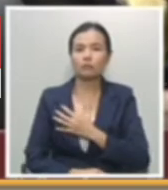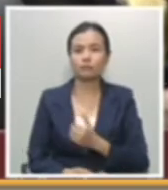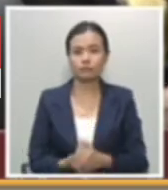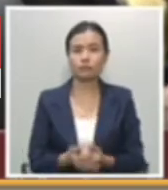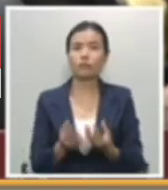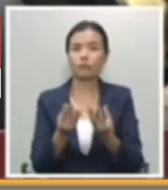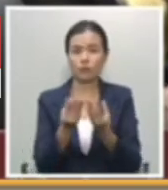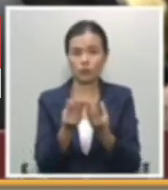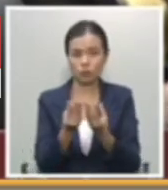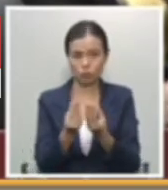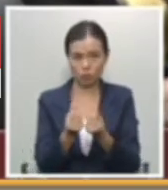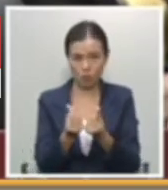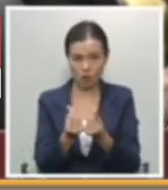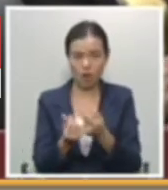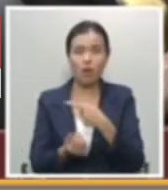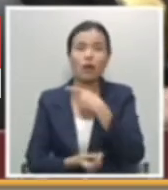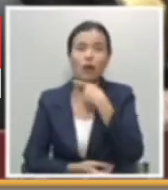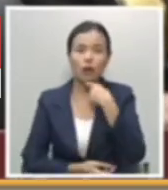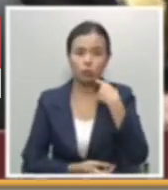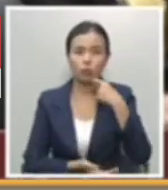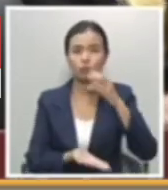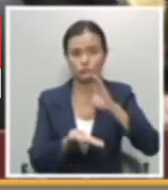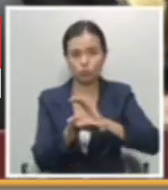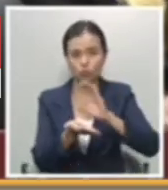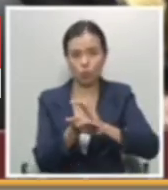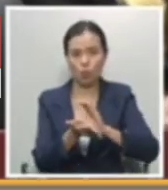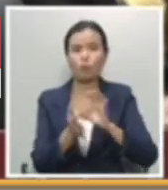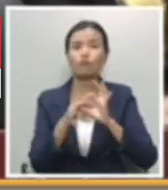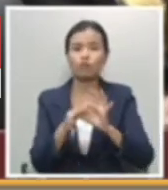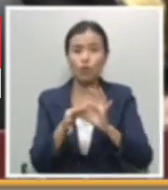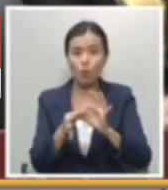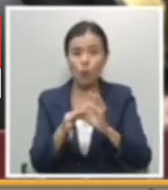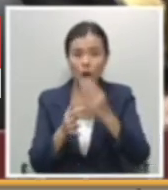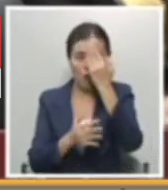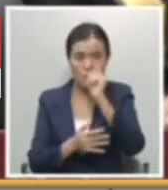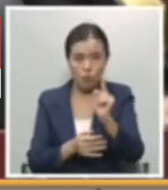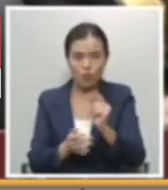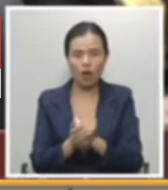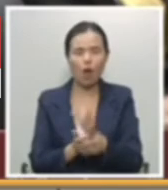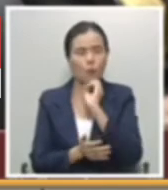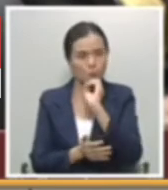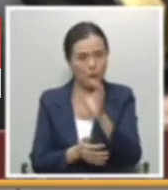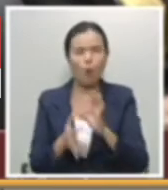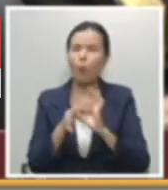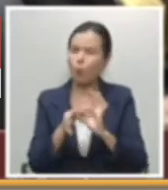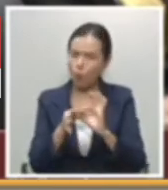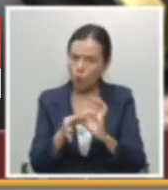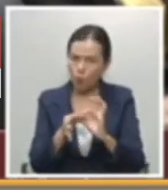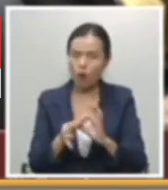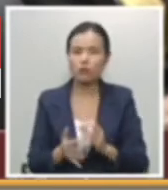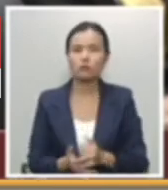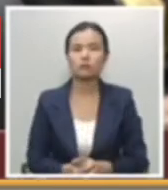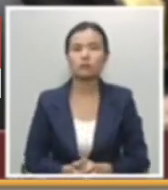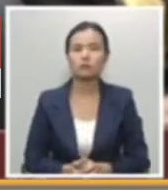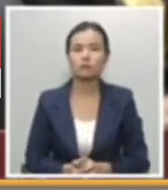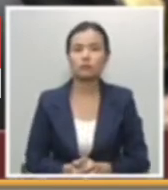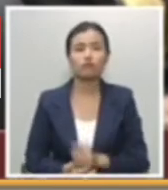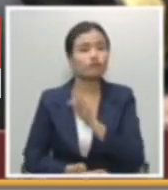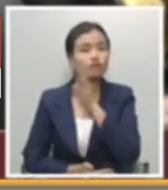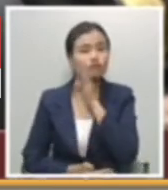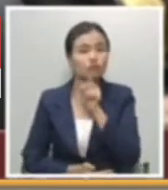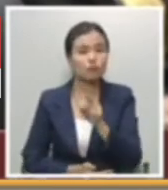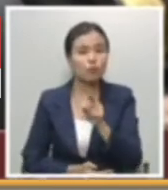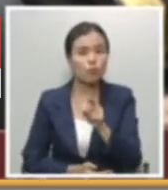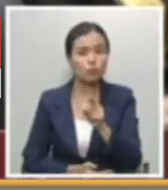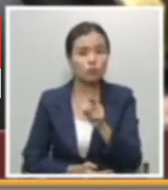ขการขาดดุลงบประมาณที่น่าเป็นห่วงอันนี้ผมกราบเรียนด้วยว่ามันน่าเป็นห่วงอย่างยิ่งหากเราไม่สามารถจะ